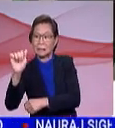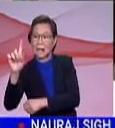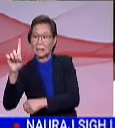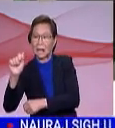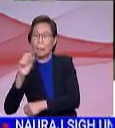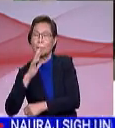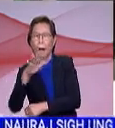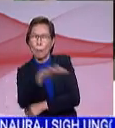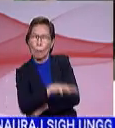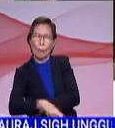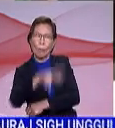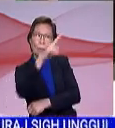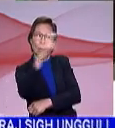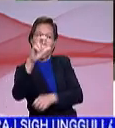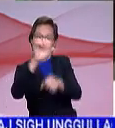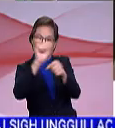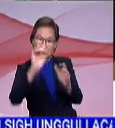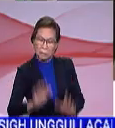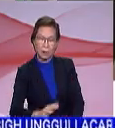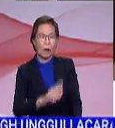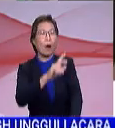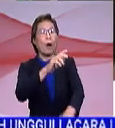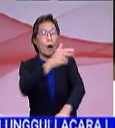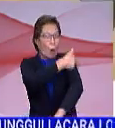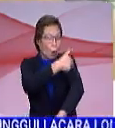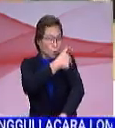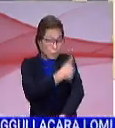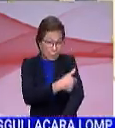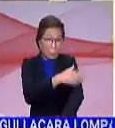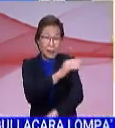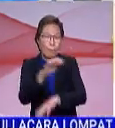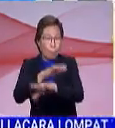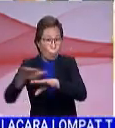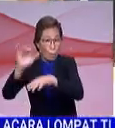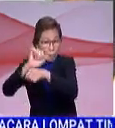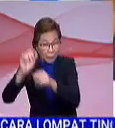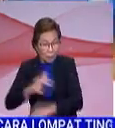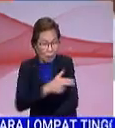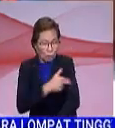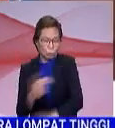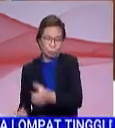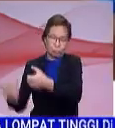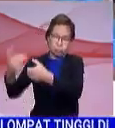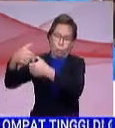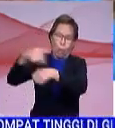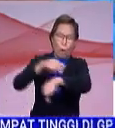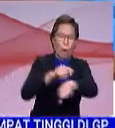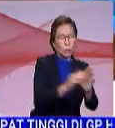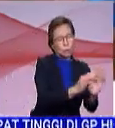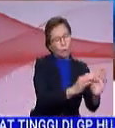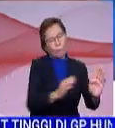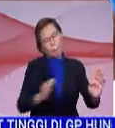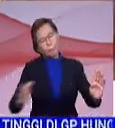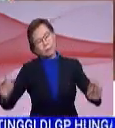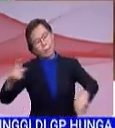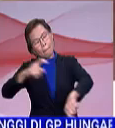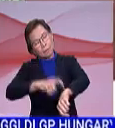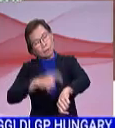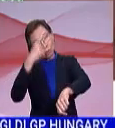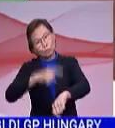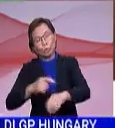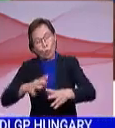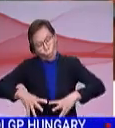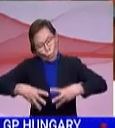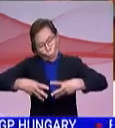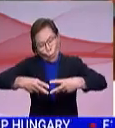berkata, kira-kira 300 petugas kesihatan dan bukan kesihatan terlibat sepanjang tempoh tersebut bagi melancarkan proses suntikan.